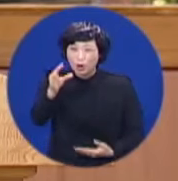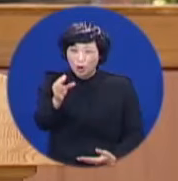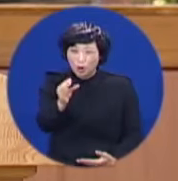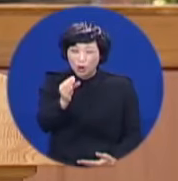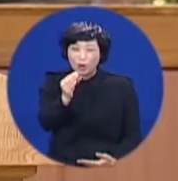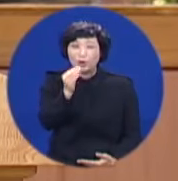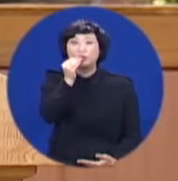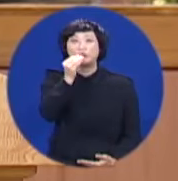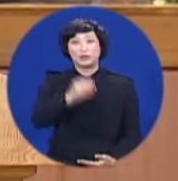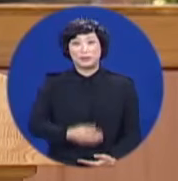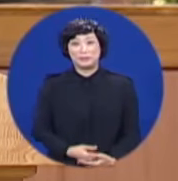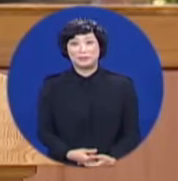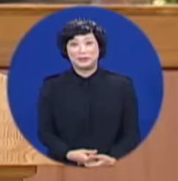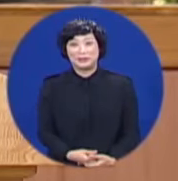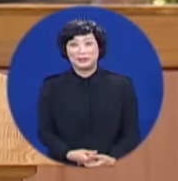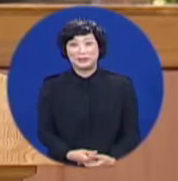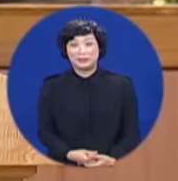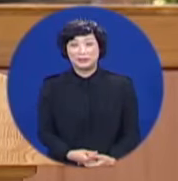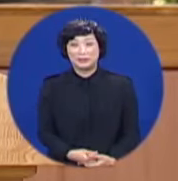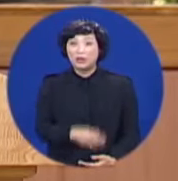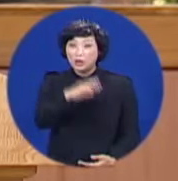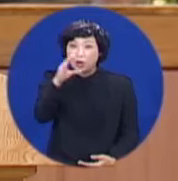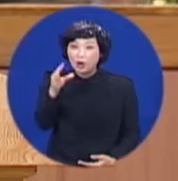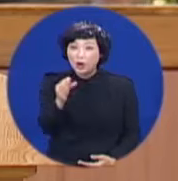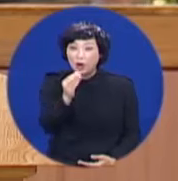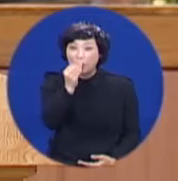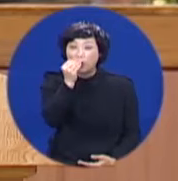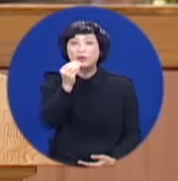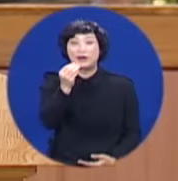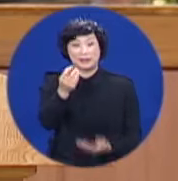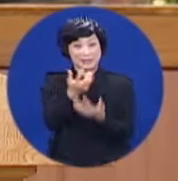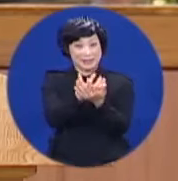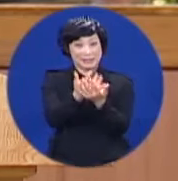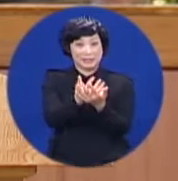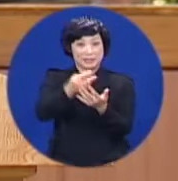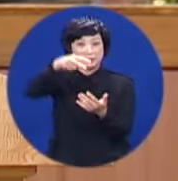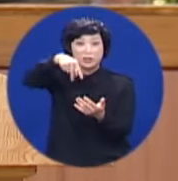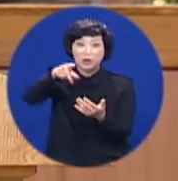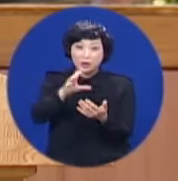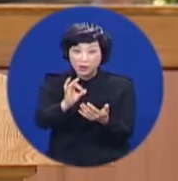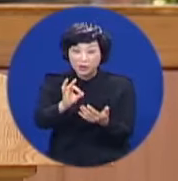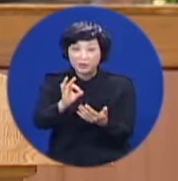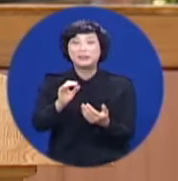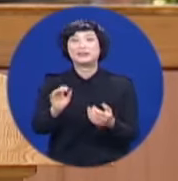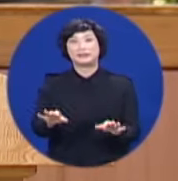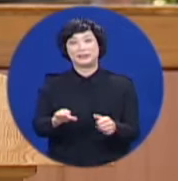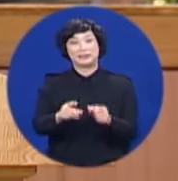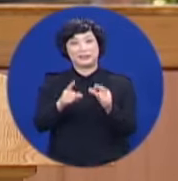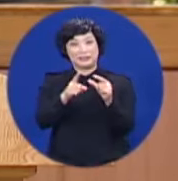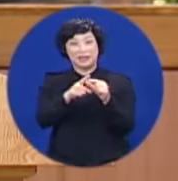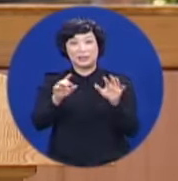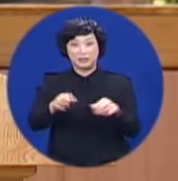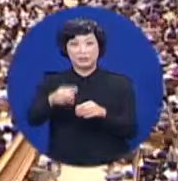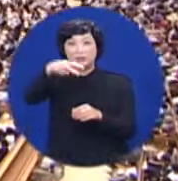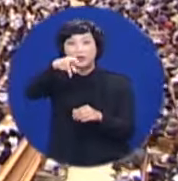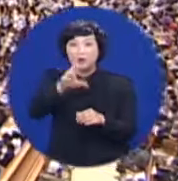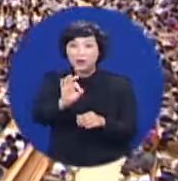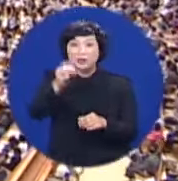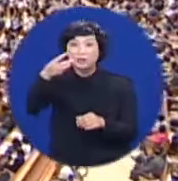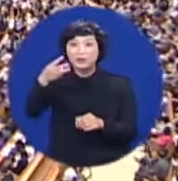거룩하시기 때문에 거룩할 성자를 써서 성령